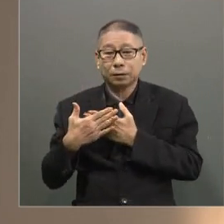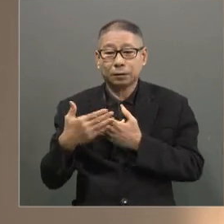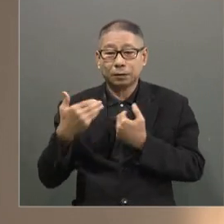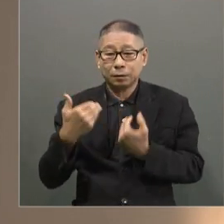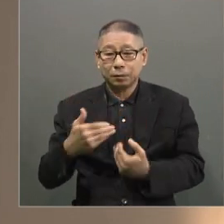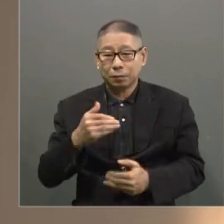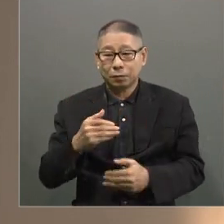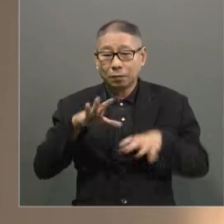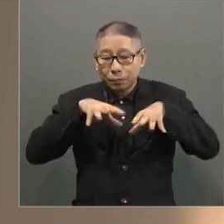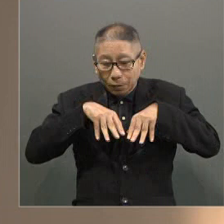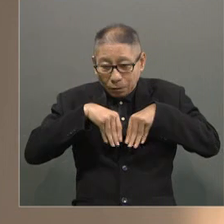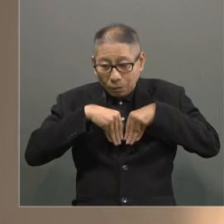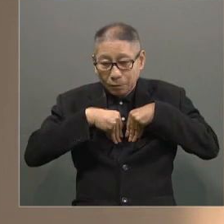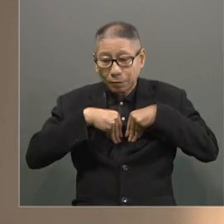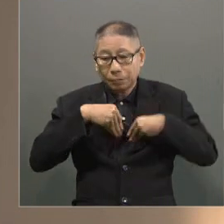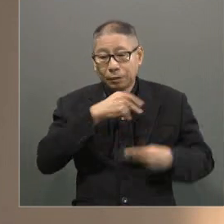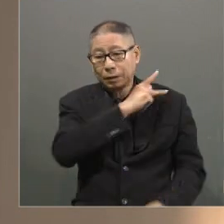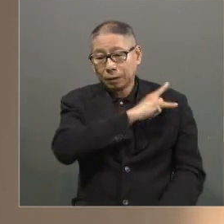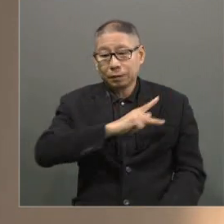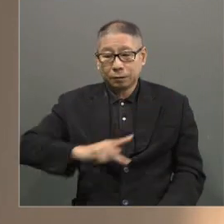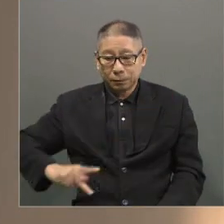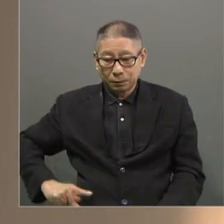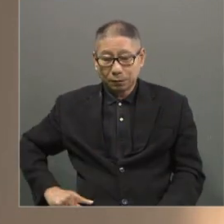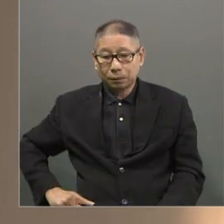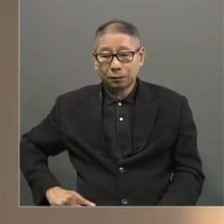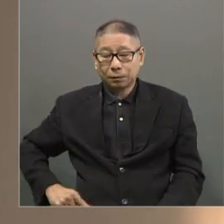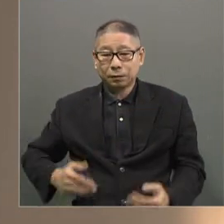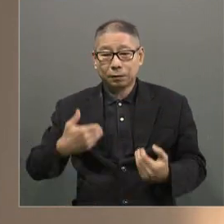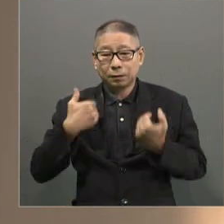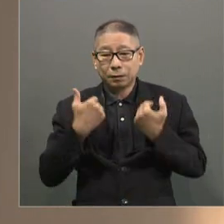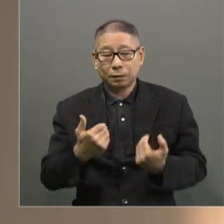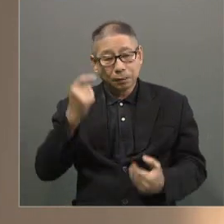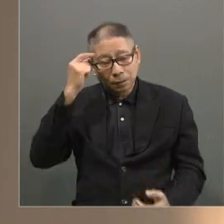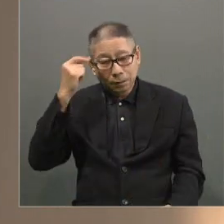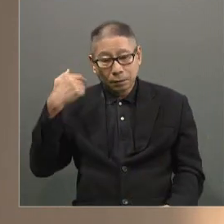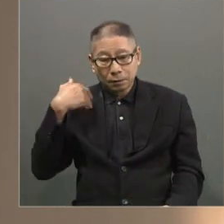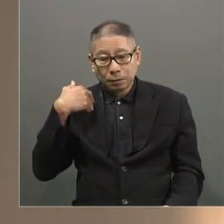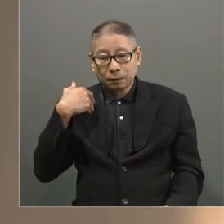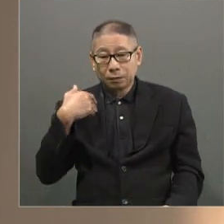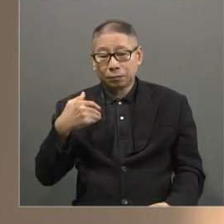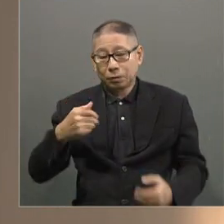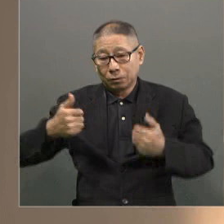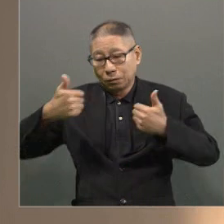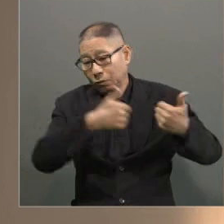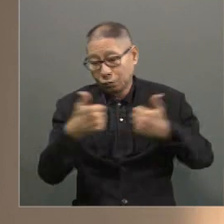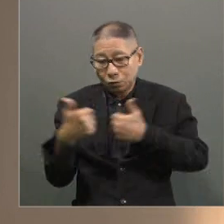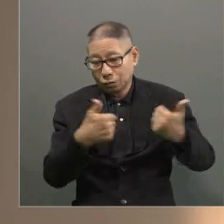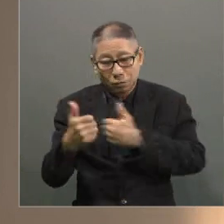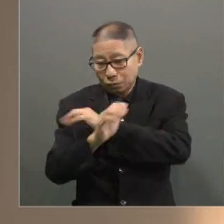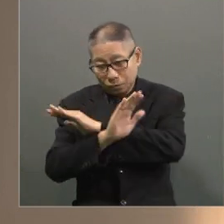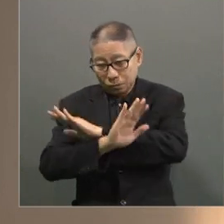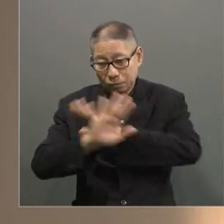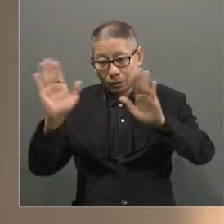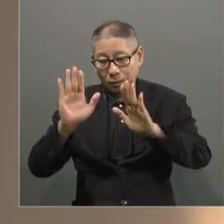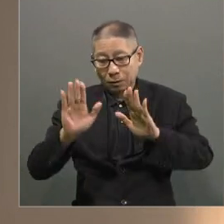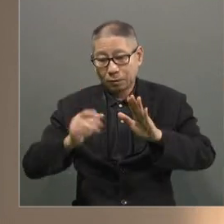ความศรัทธาในสถาบันพระมหากษัตริย์นะครับแต่เราไม่ได้ไปท้าตีท้าต่อยอะไรกับใครนะครับก็เป็น